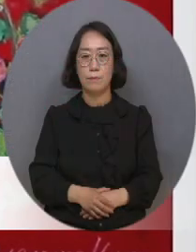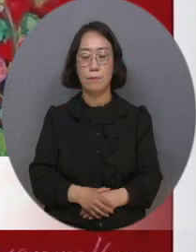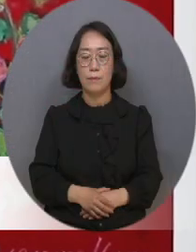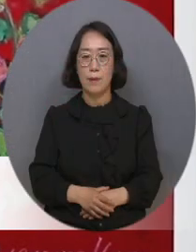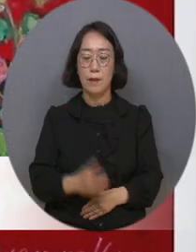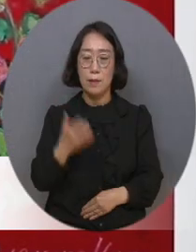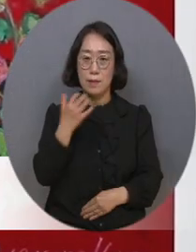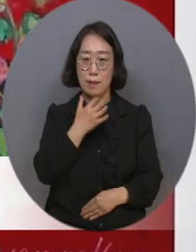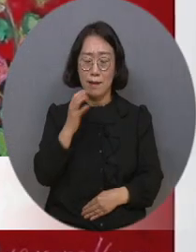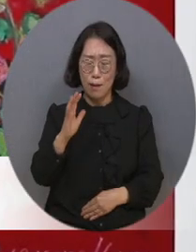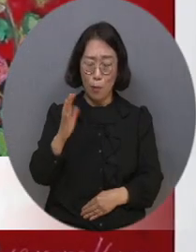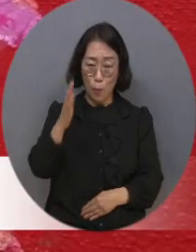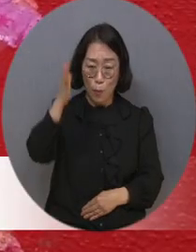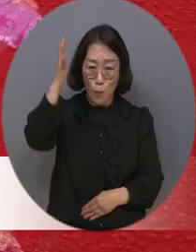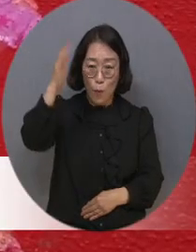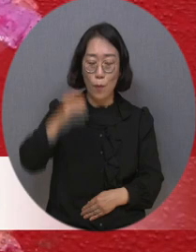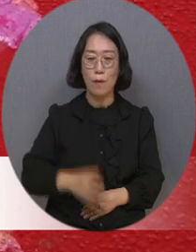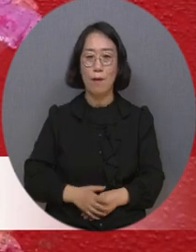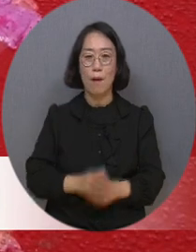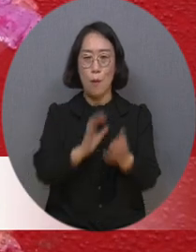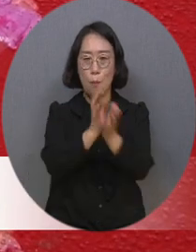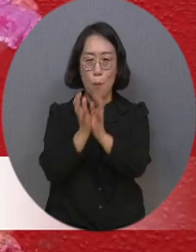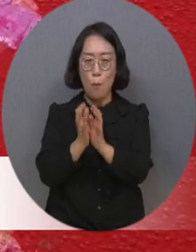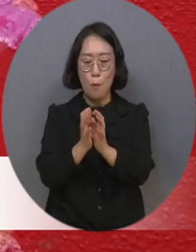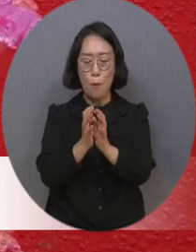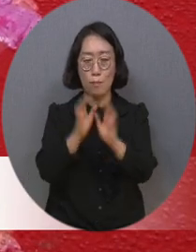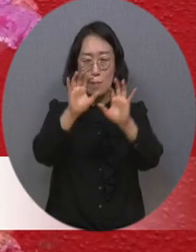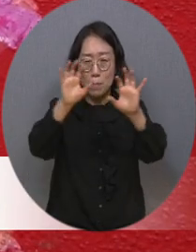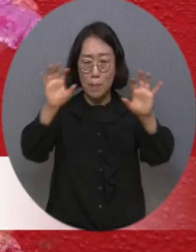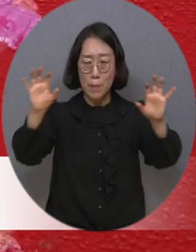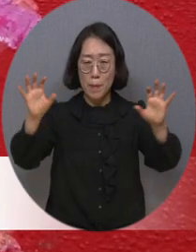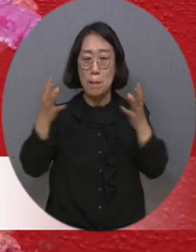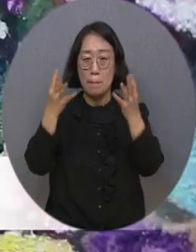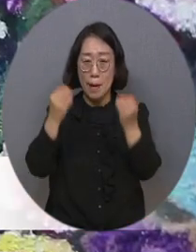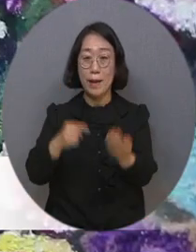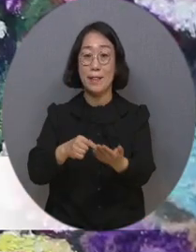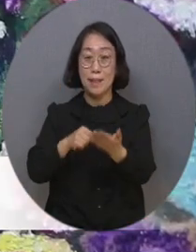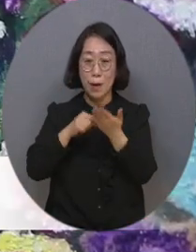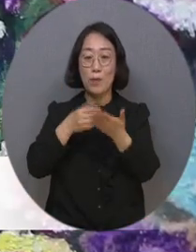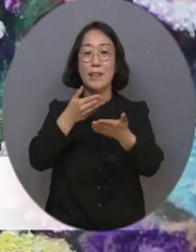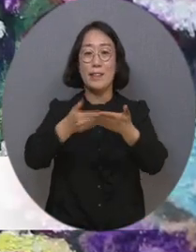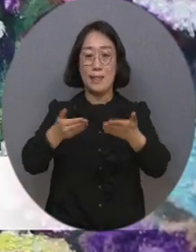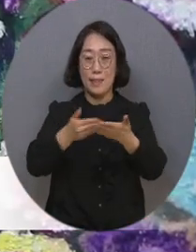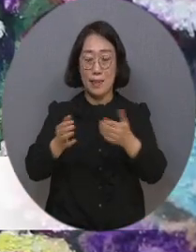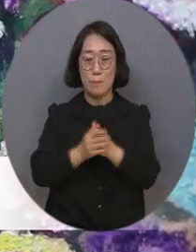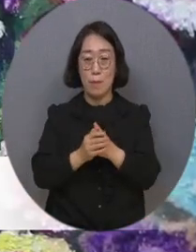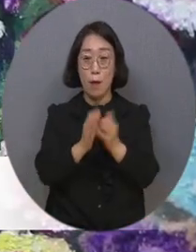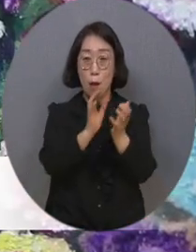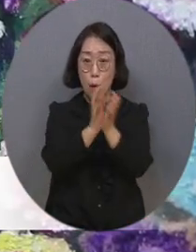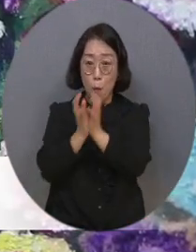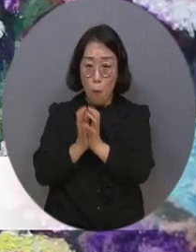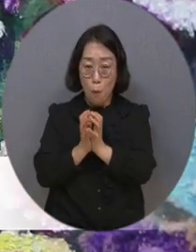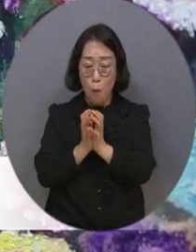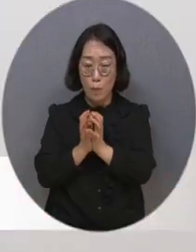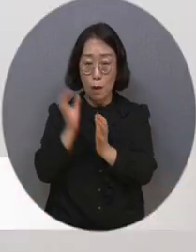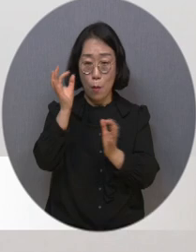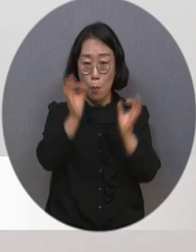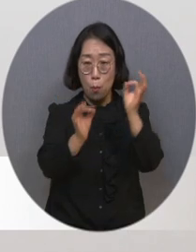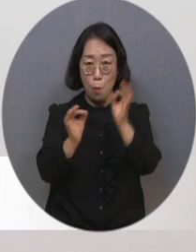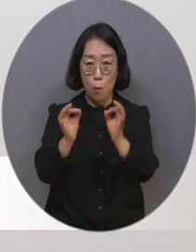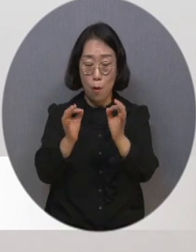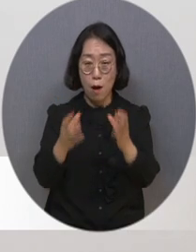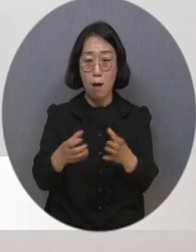화려하고 다양한 색깔의 꽃들이 화폭 속에 가득 피었습니다 마치 꽃송이들이 한 곳으로 모여